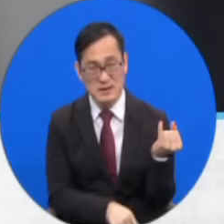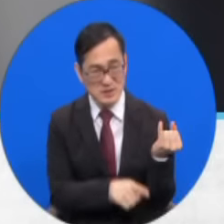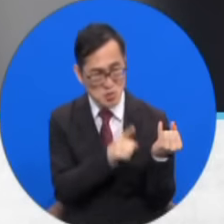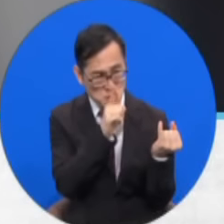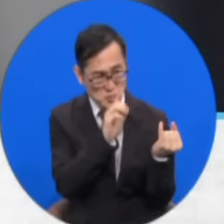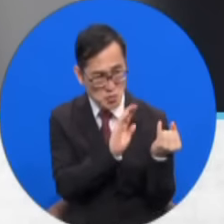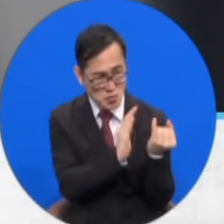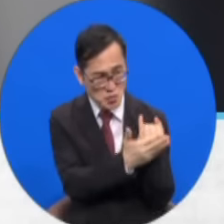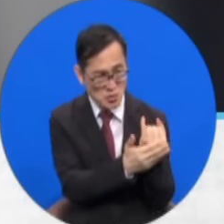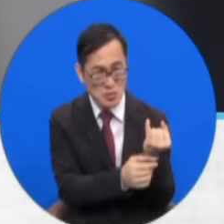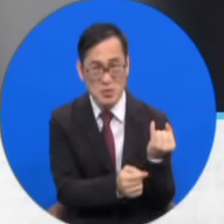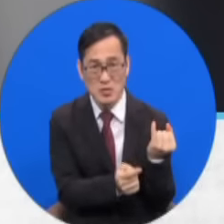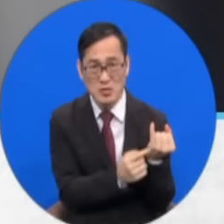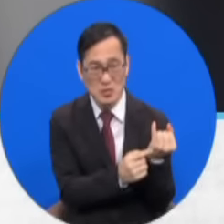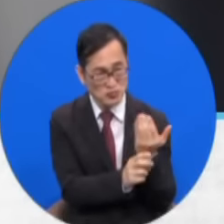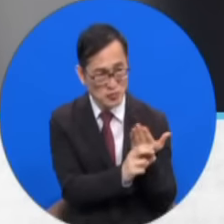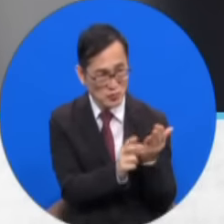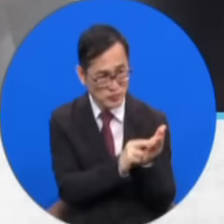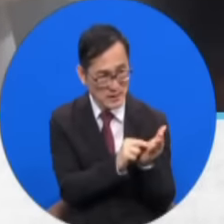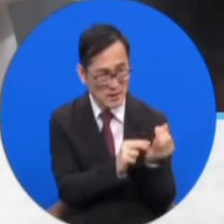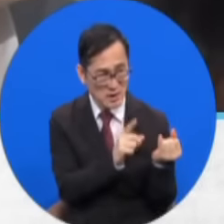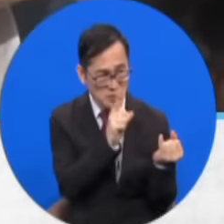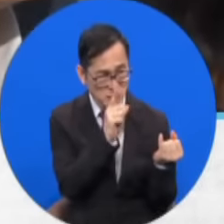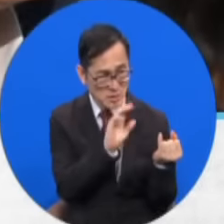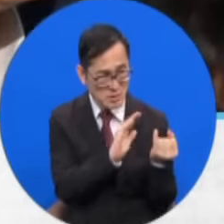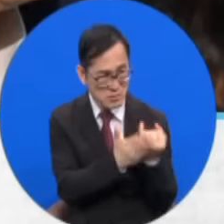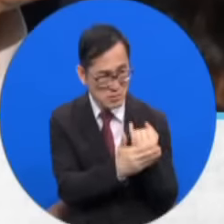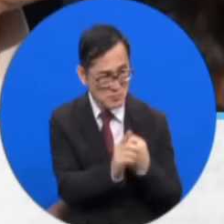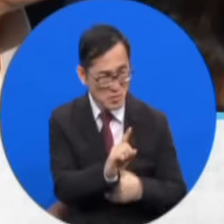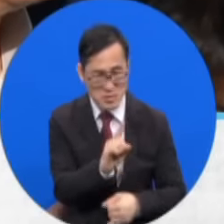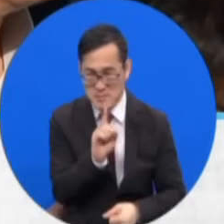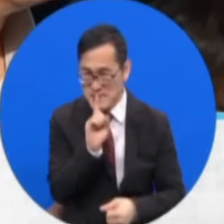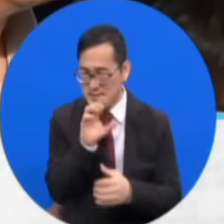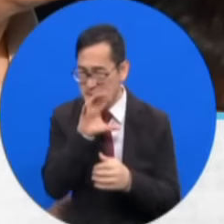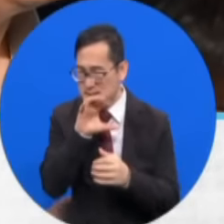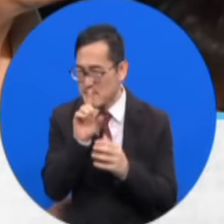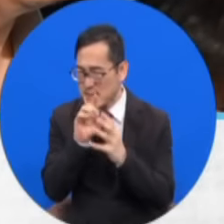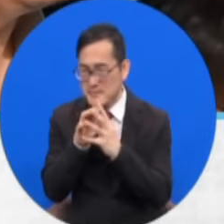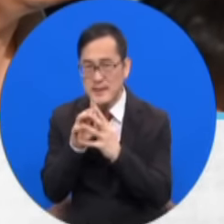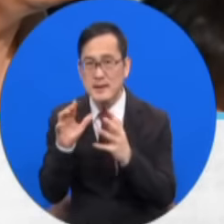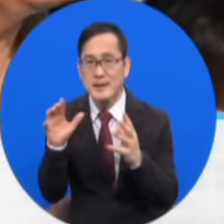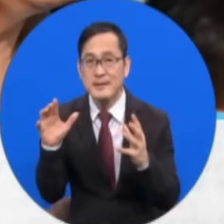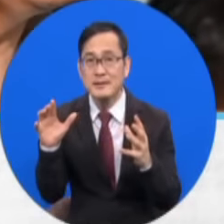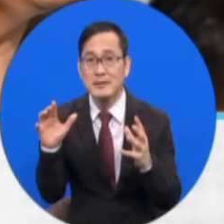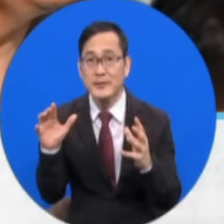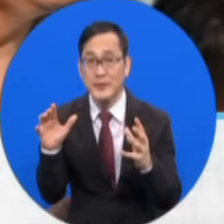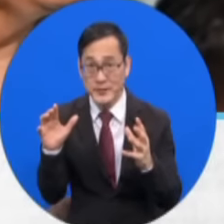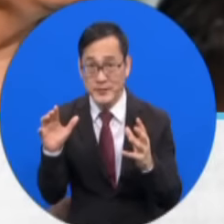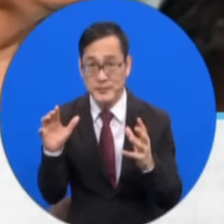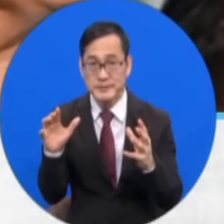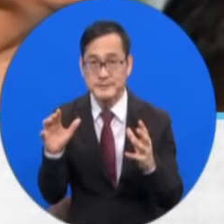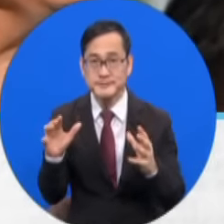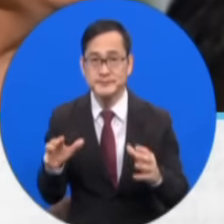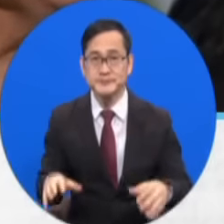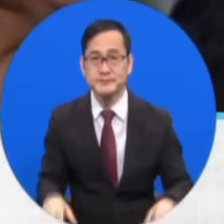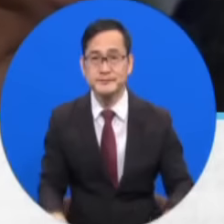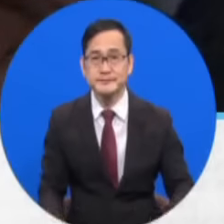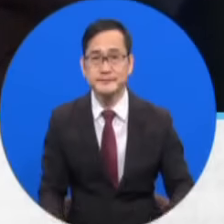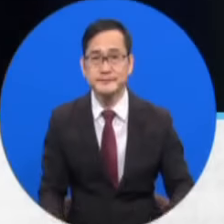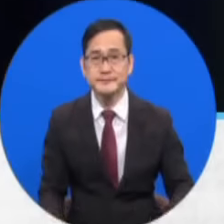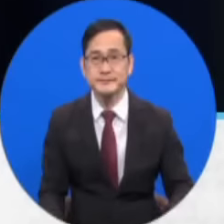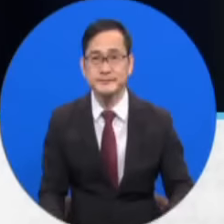계속 이것을 뭉개고 계속 미뤄서 될 해결될 문제는 아니다 이렇게 판단하고 있는 것이거든요 그렇기 때문에 이것은 어 지역의